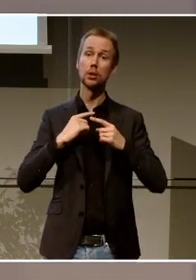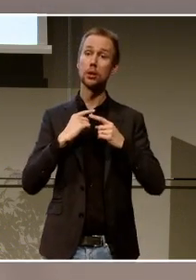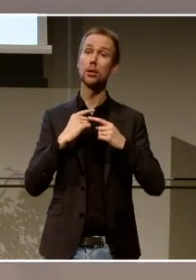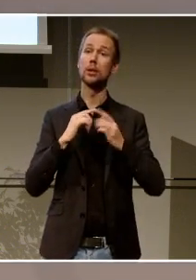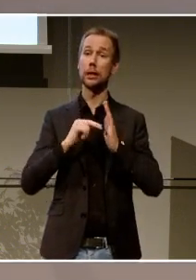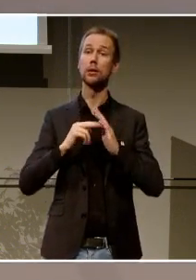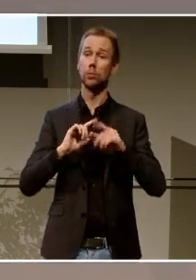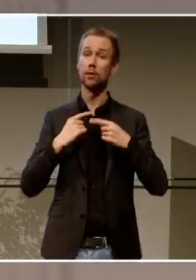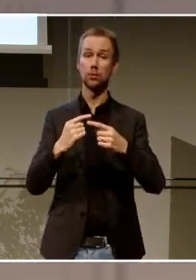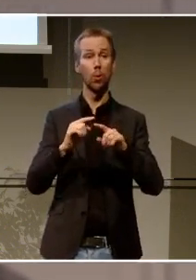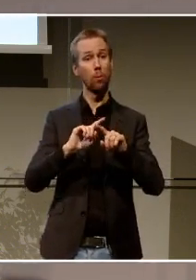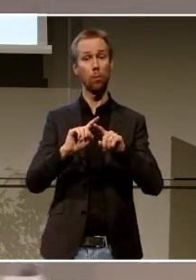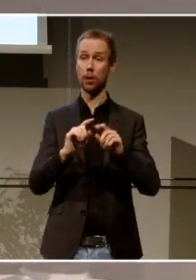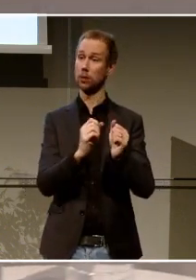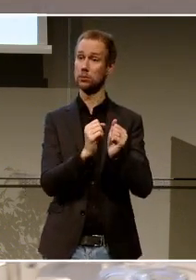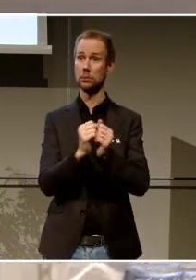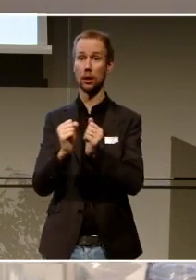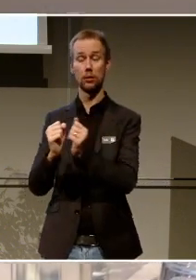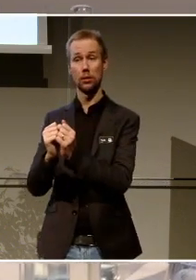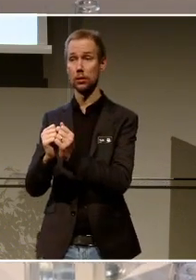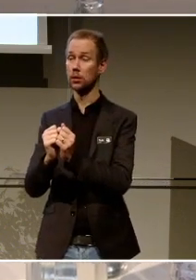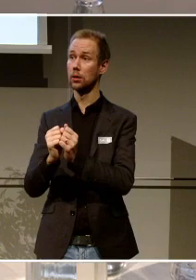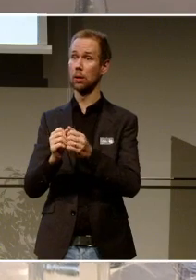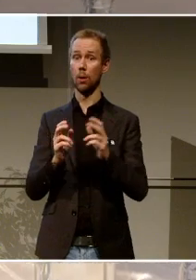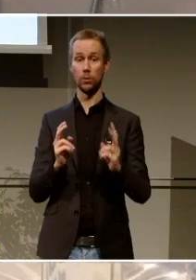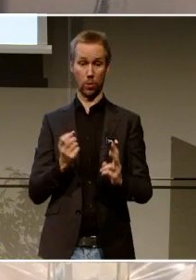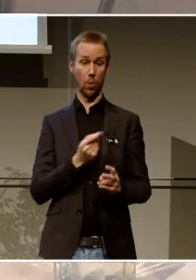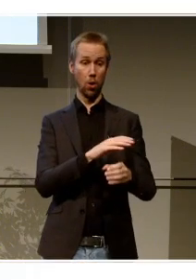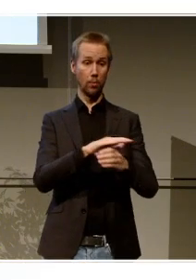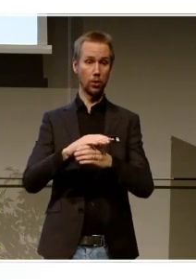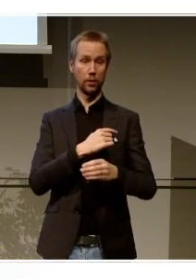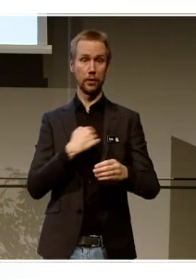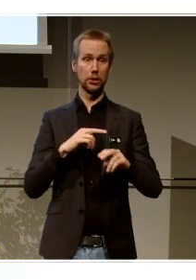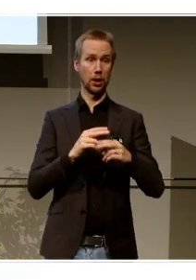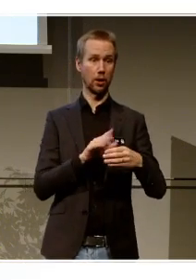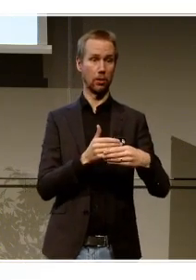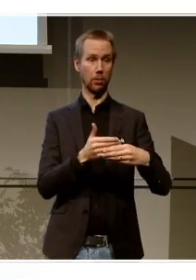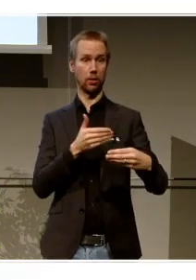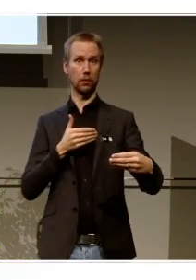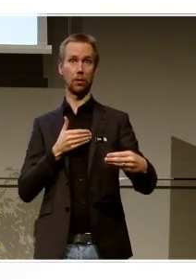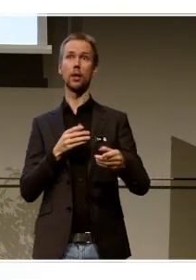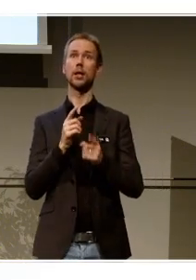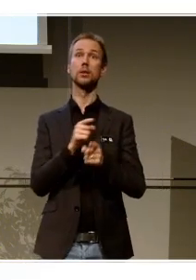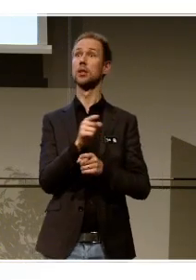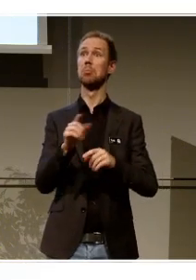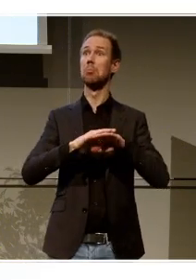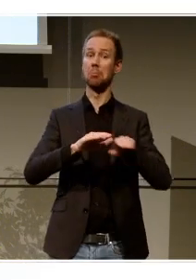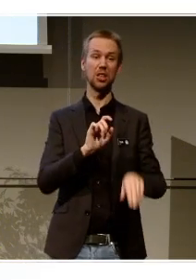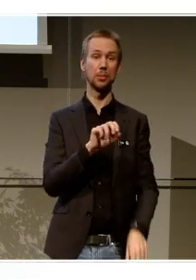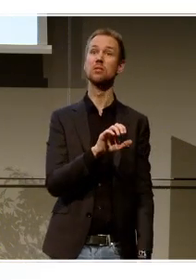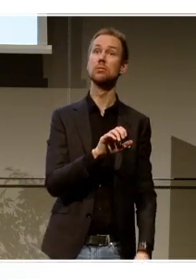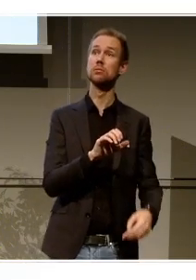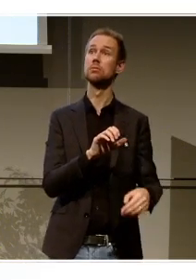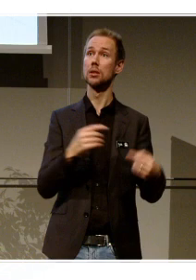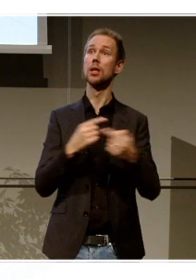oss på olika, i olika delar blir vi exkluderade. Ni som inte skickade sms kanske använder annan teknik för att